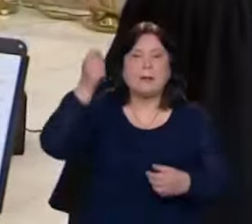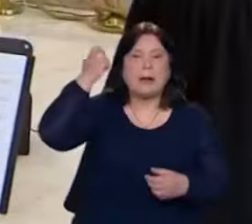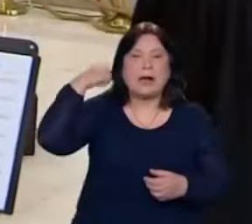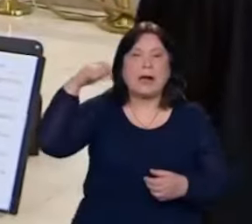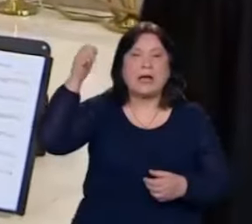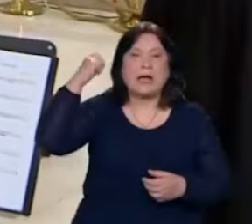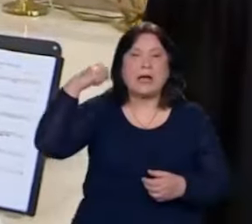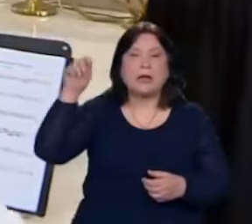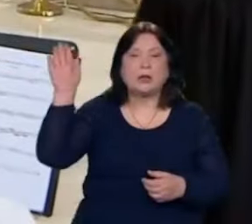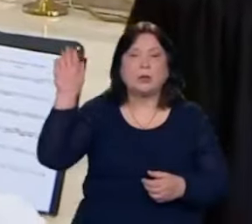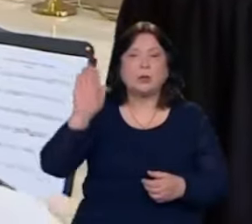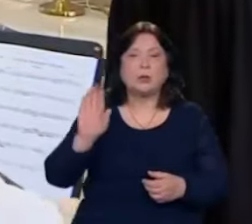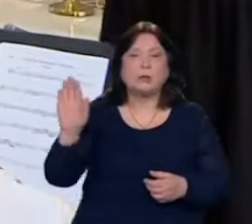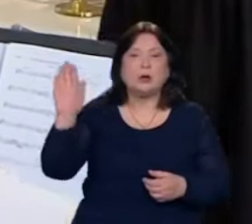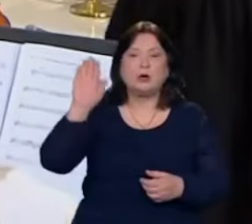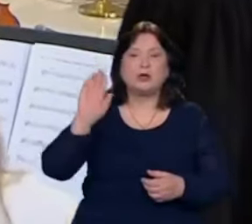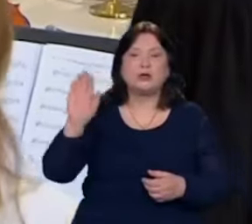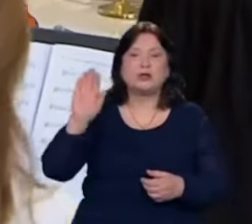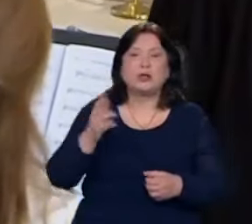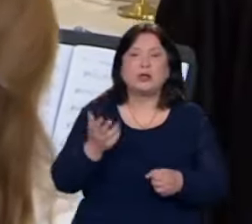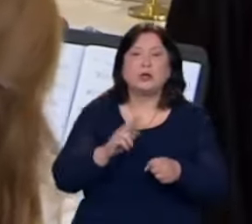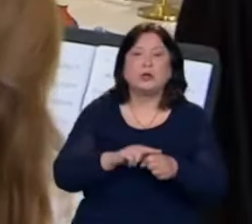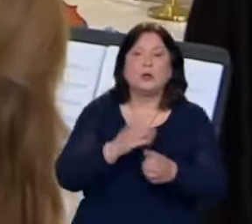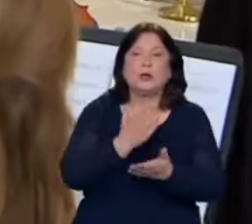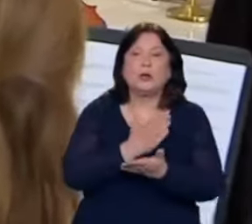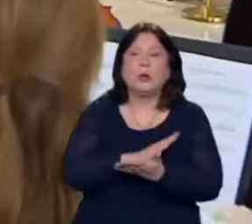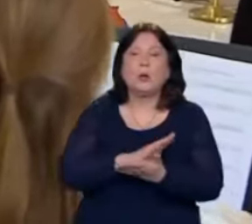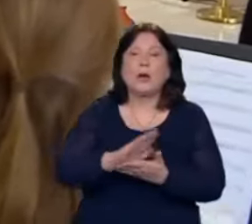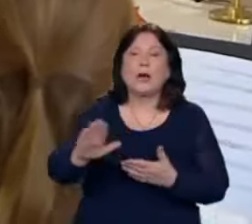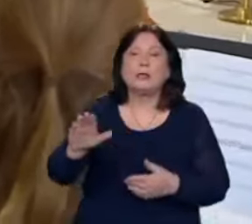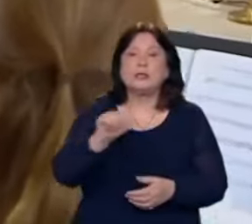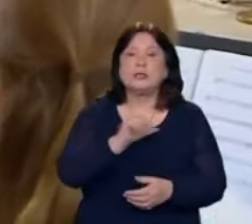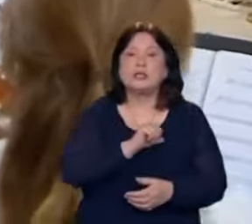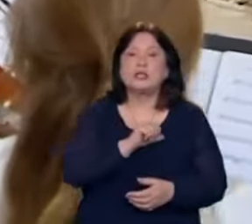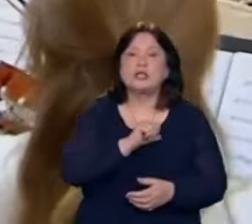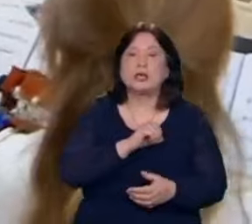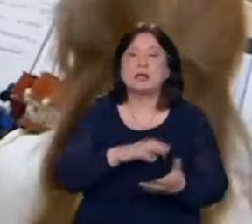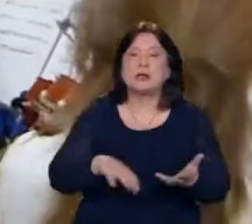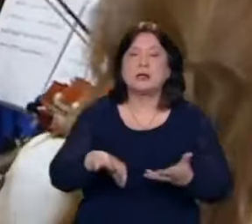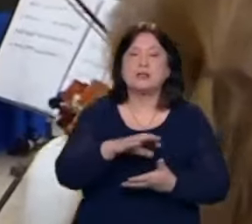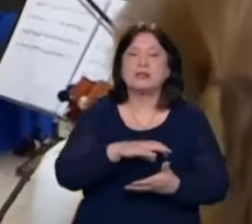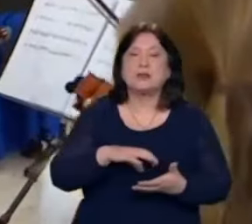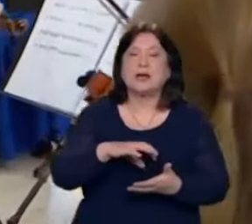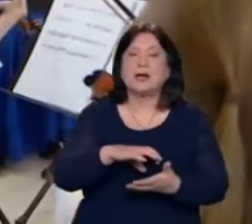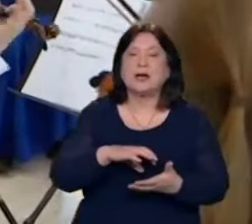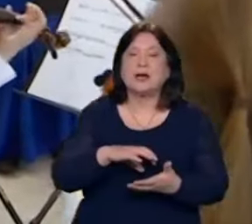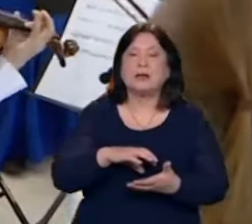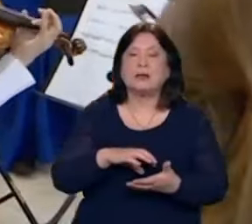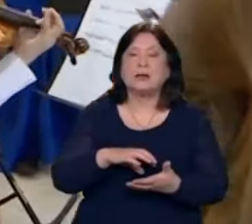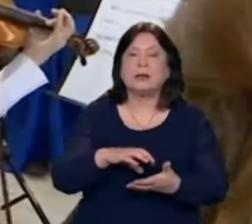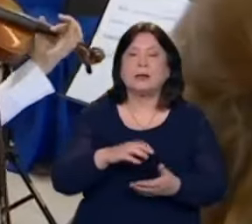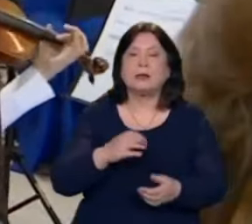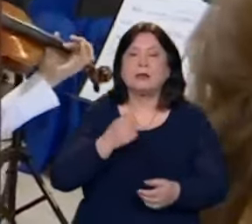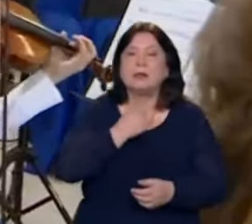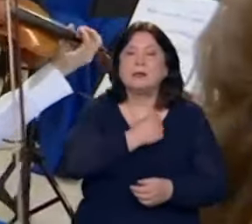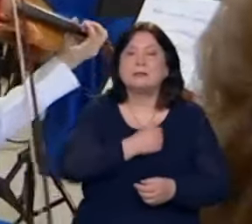baranku Boży który gładzisz grzechy świata